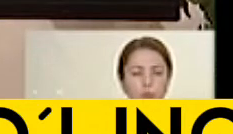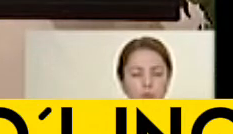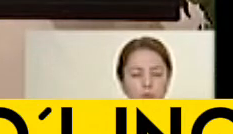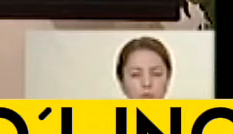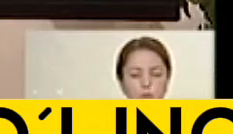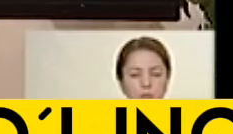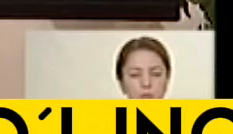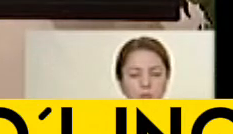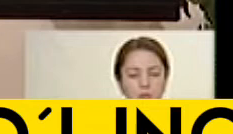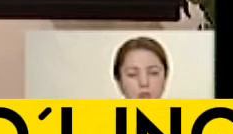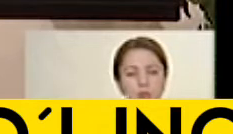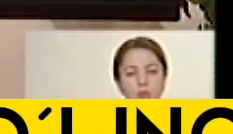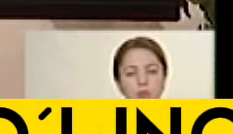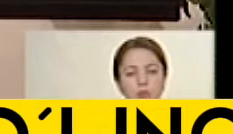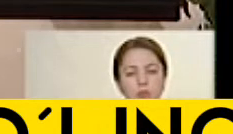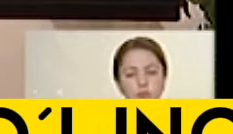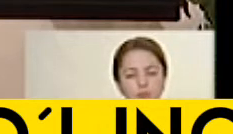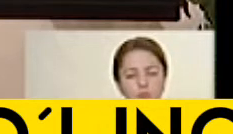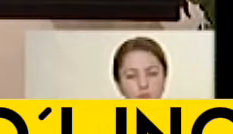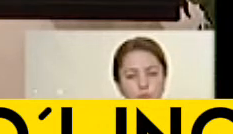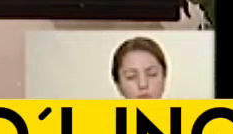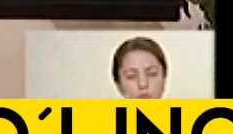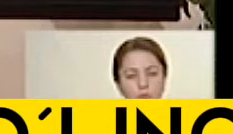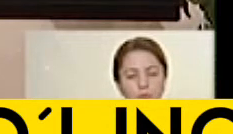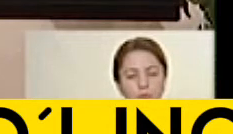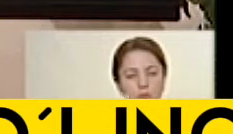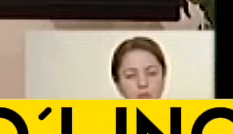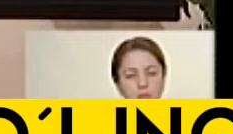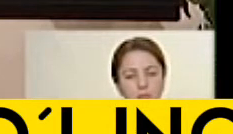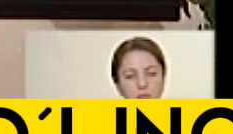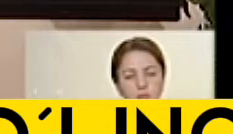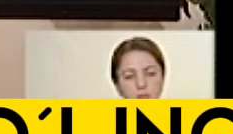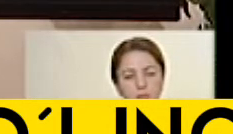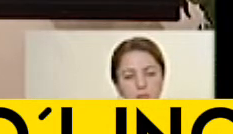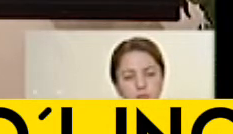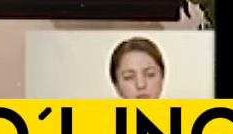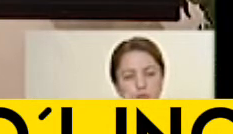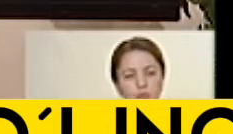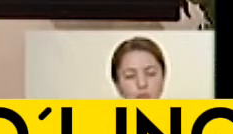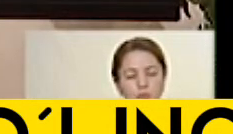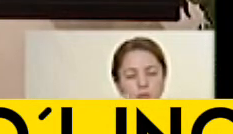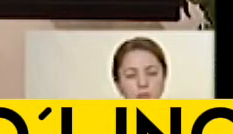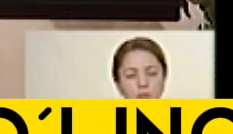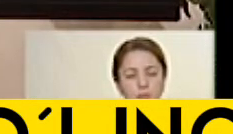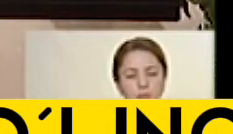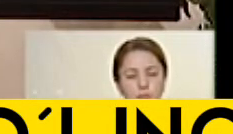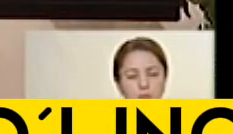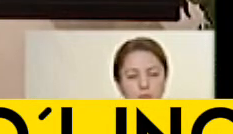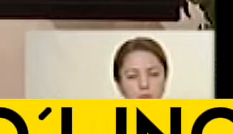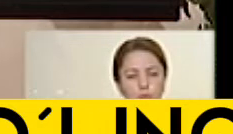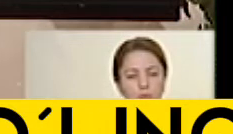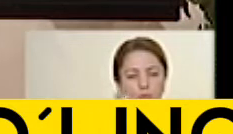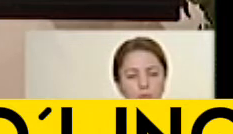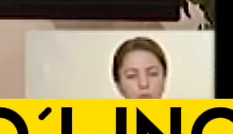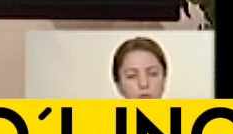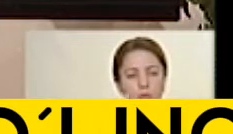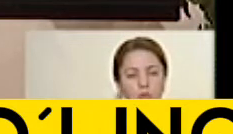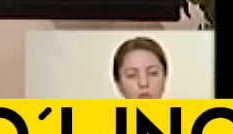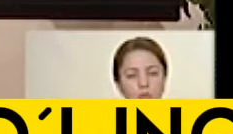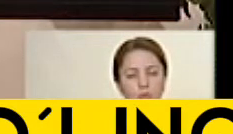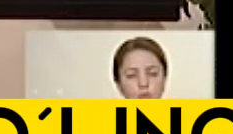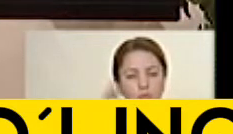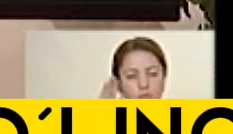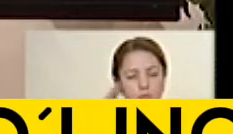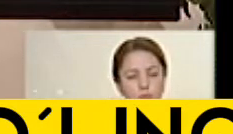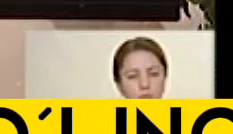ularda, demak, yuk tashish hajmi yoki yo'lovchi tashish hajmi ana shu temir yo'l, quvur hamda suv transportiga